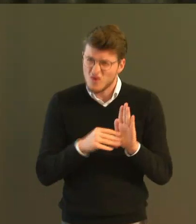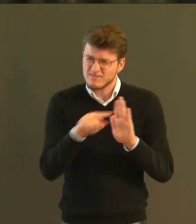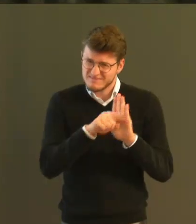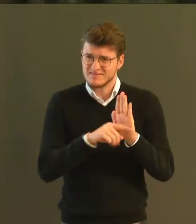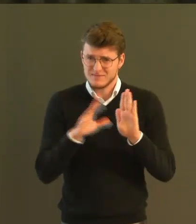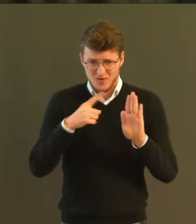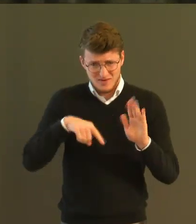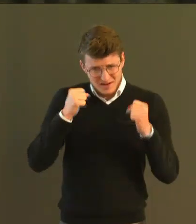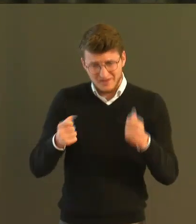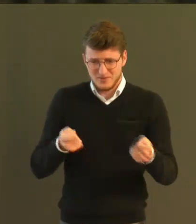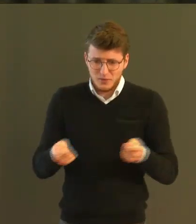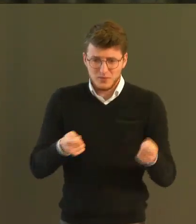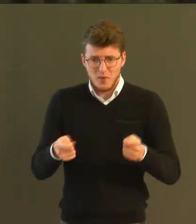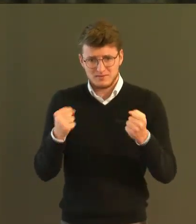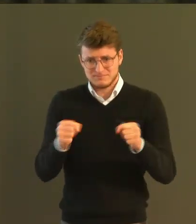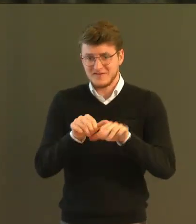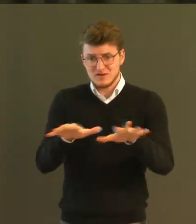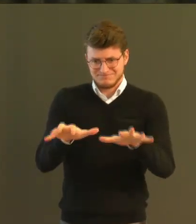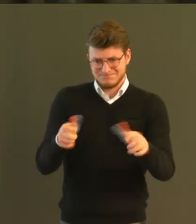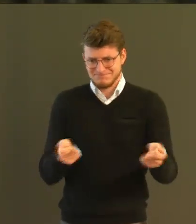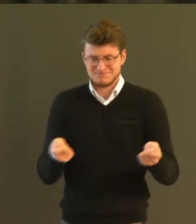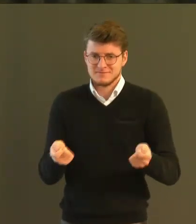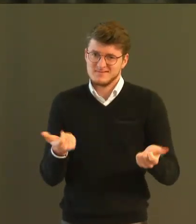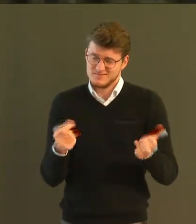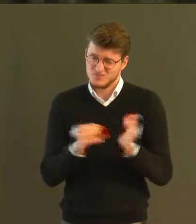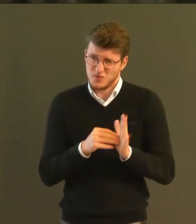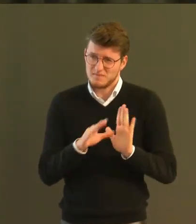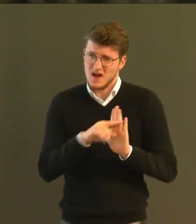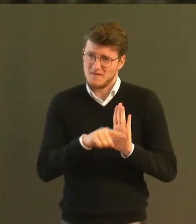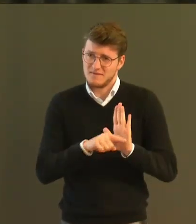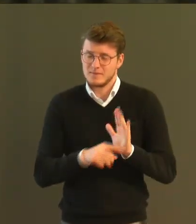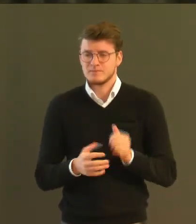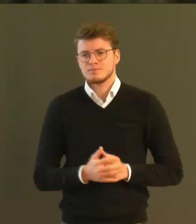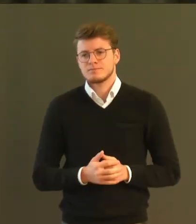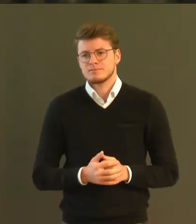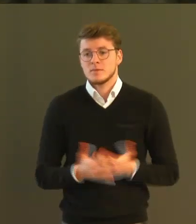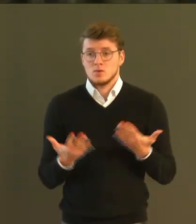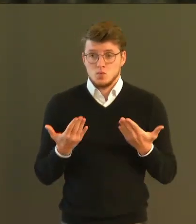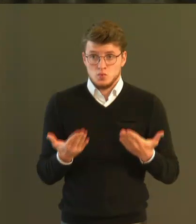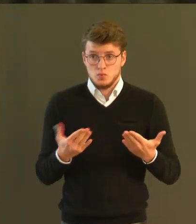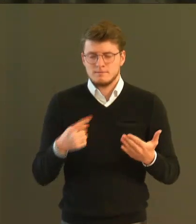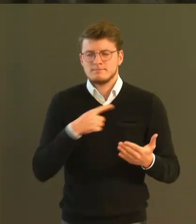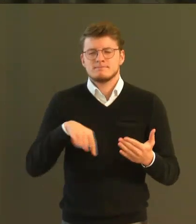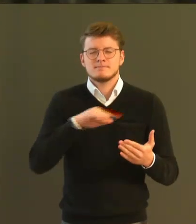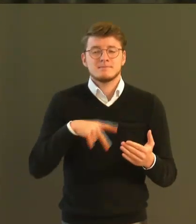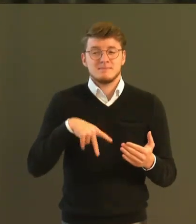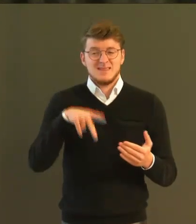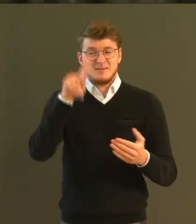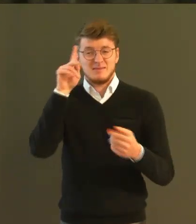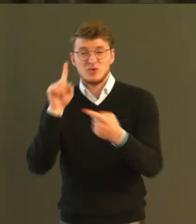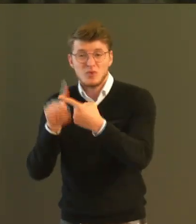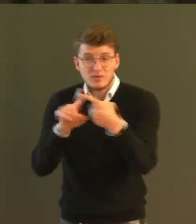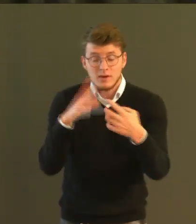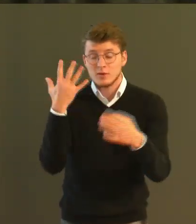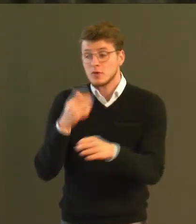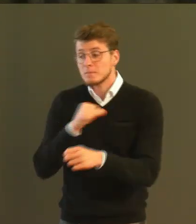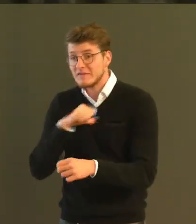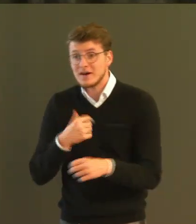santé de pandémie nous investirons me recontacter remettre en dhr inos privé un professionnel livre